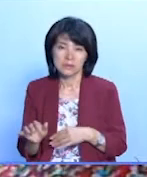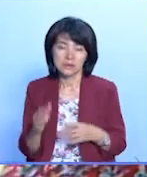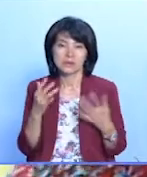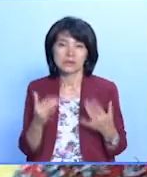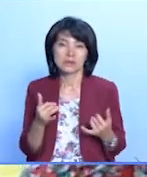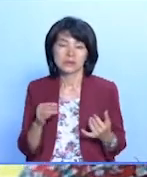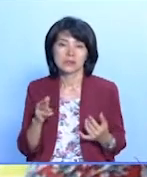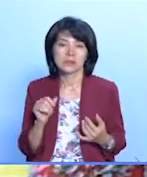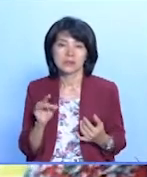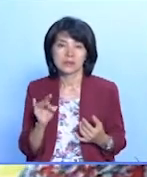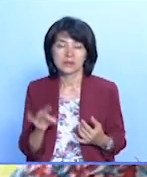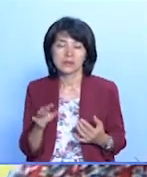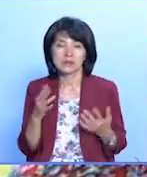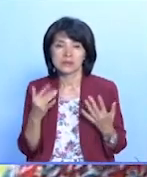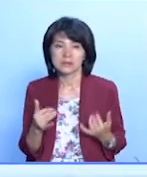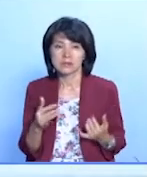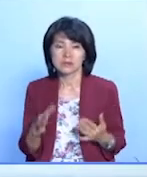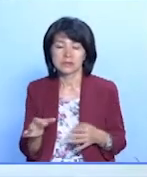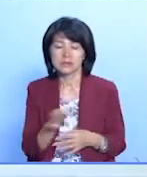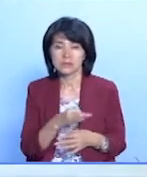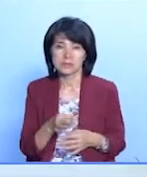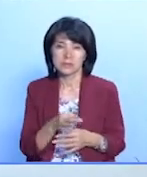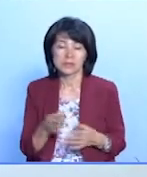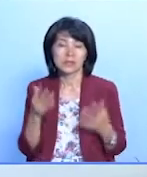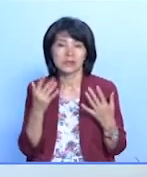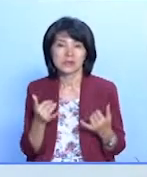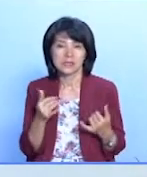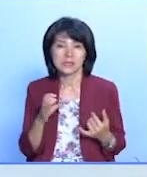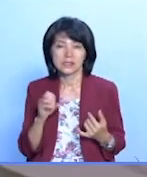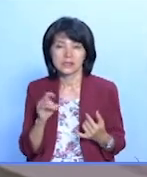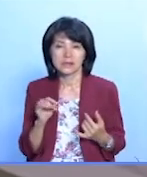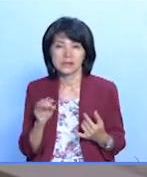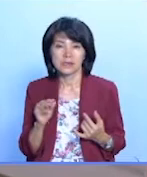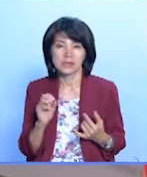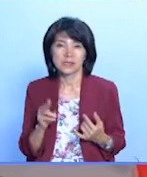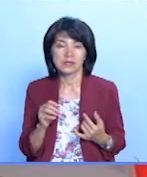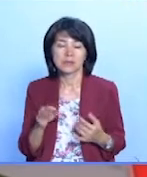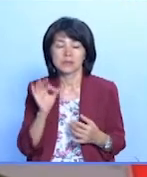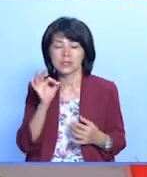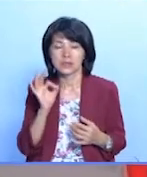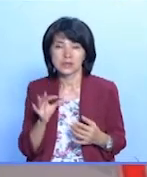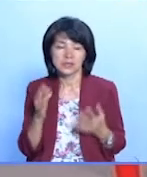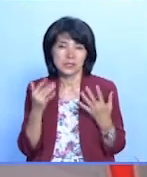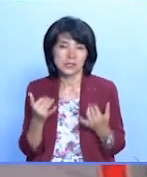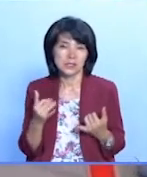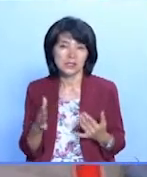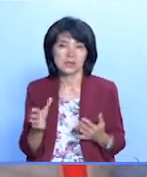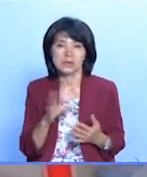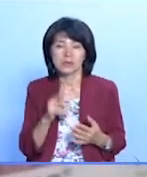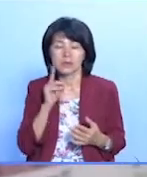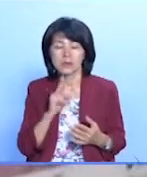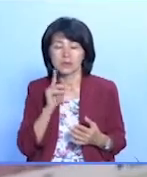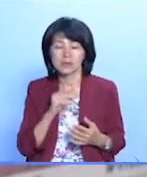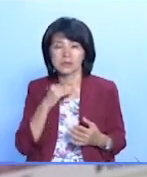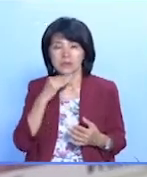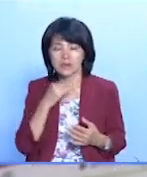тауар сертификациялануда. Айта кетерлігі, сертификаттау процесі ұзақ уақыттыға жетеді. Сол себепті бұл қызметті қазіргі